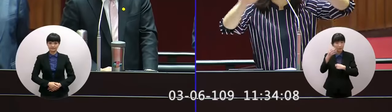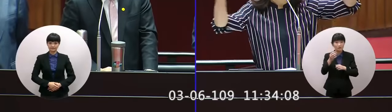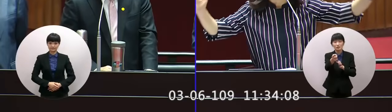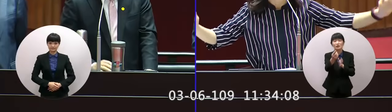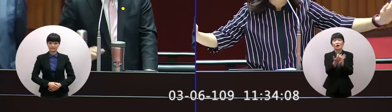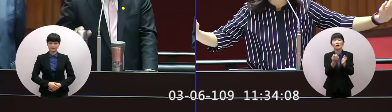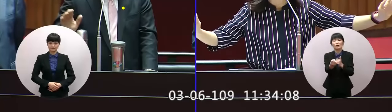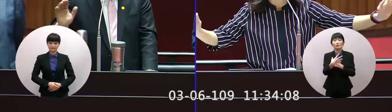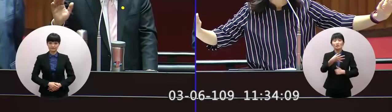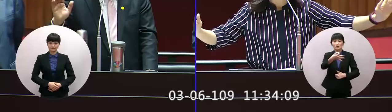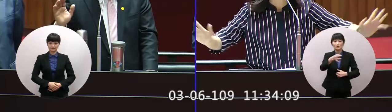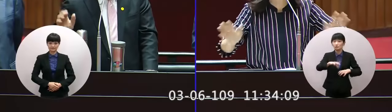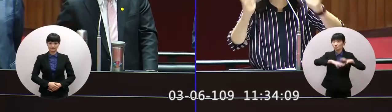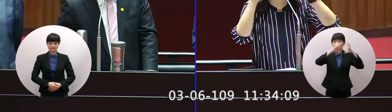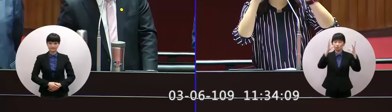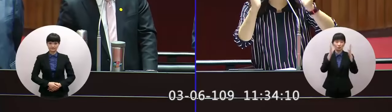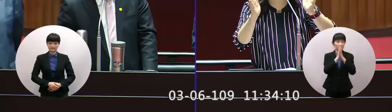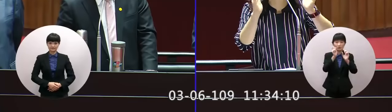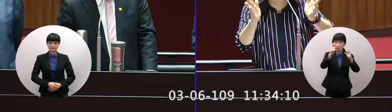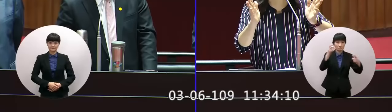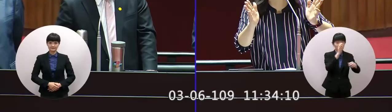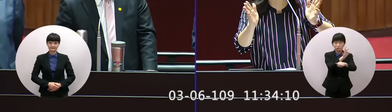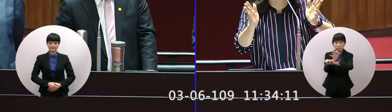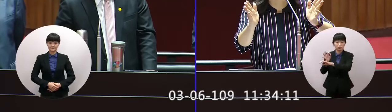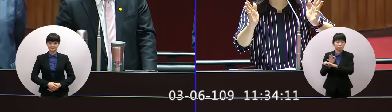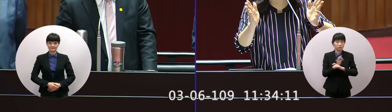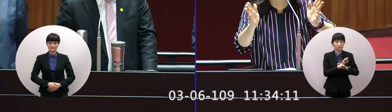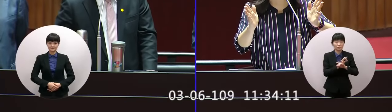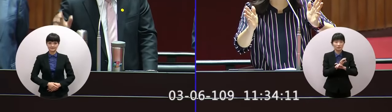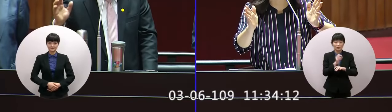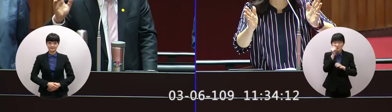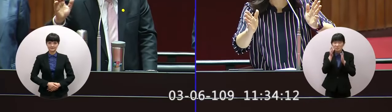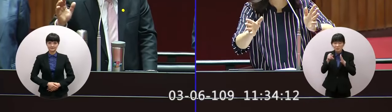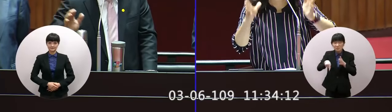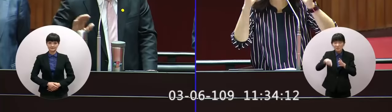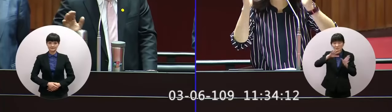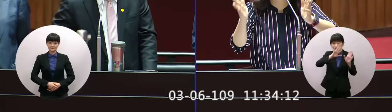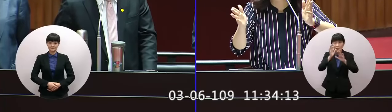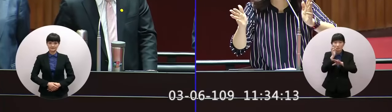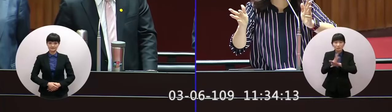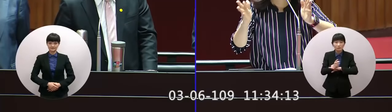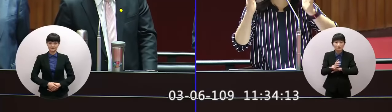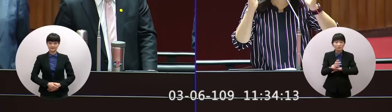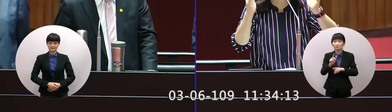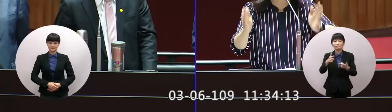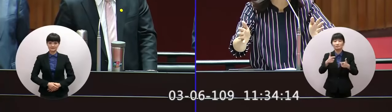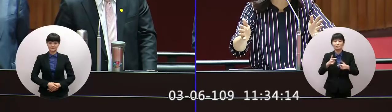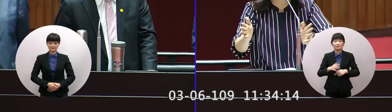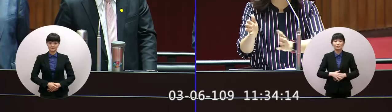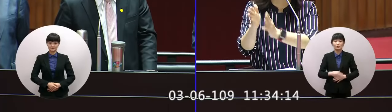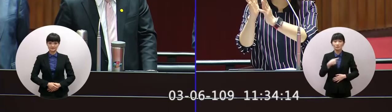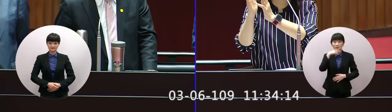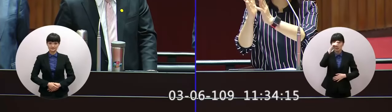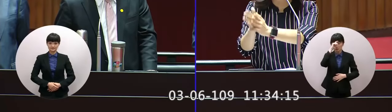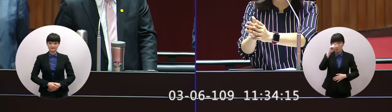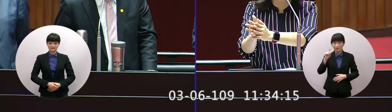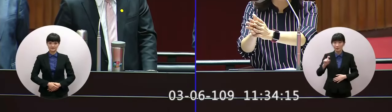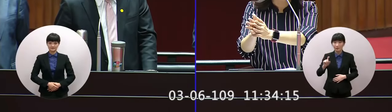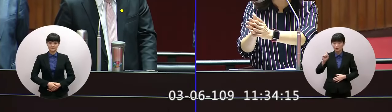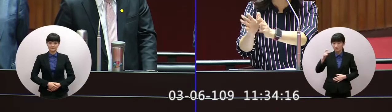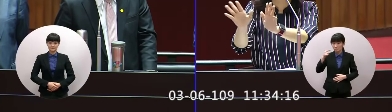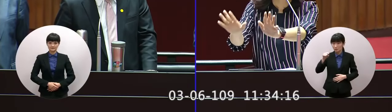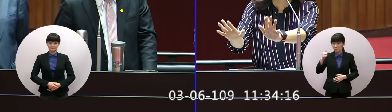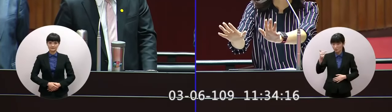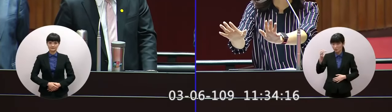那个钱是所有的，不是只针对这一次的特别的状况，所以还是希望能够在里面挪十